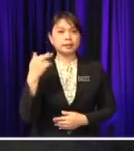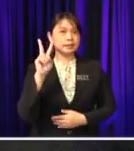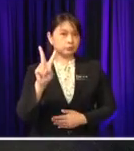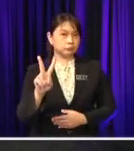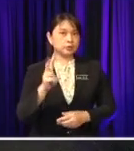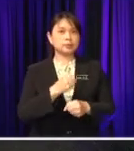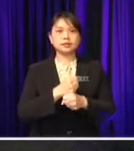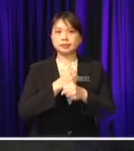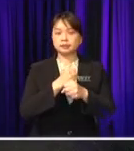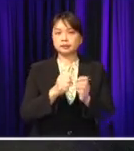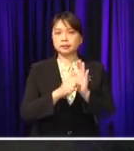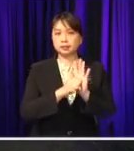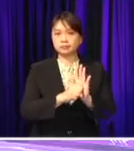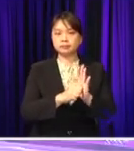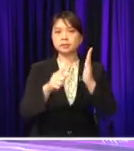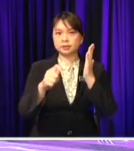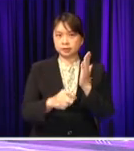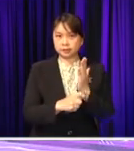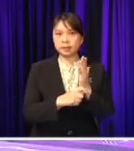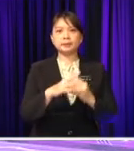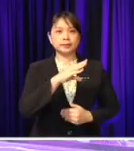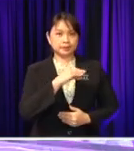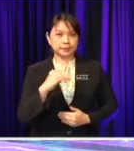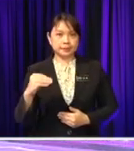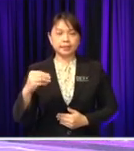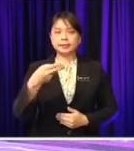ini simbol sama dengan kita